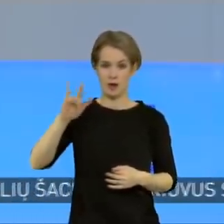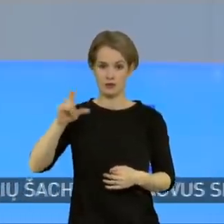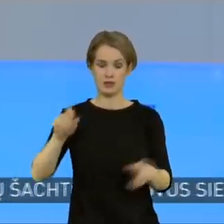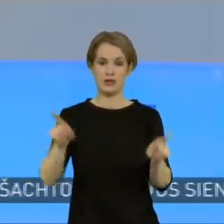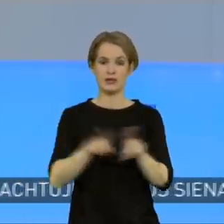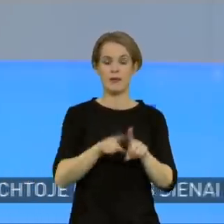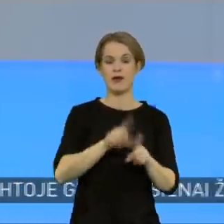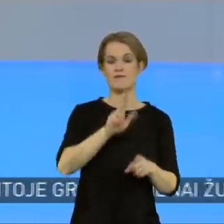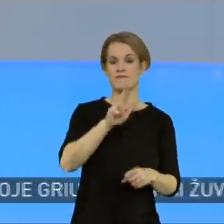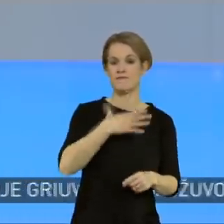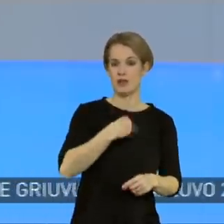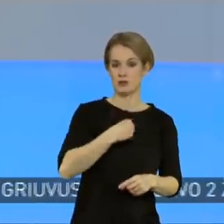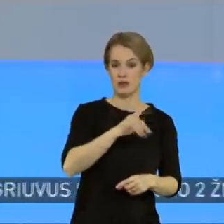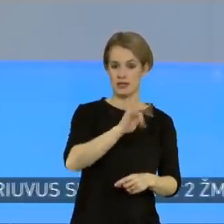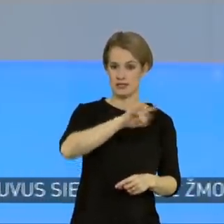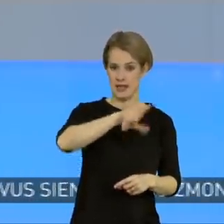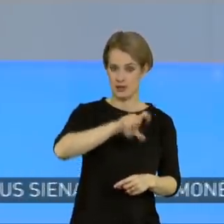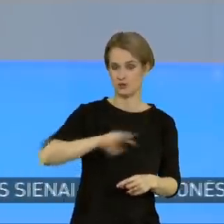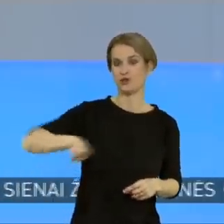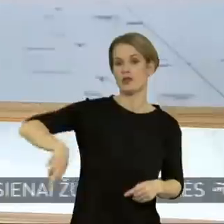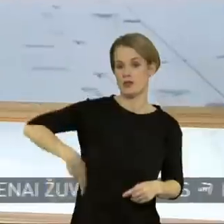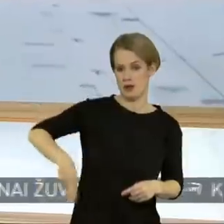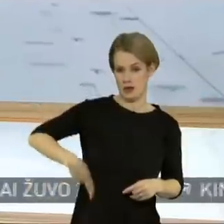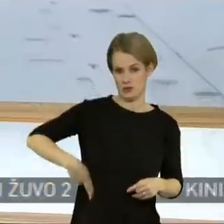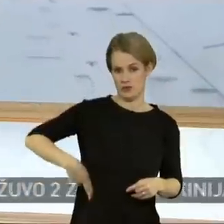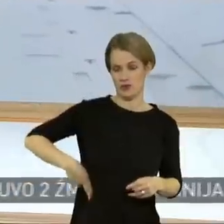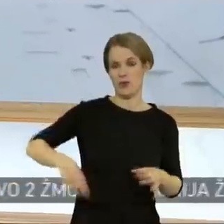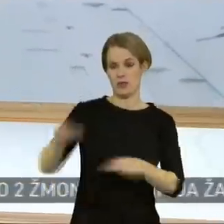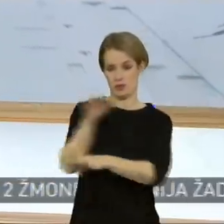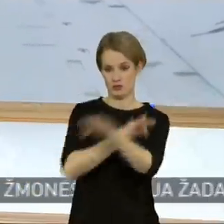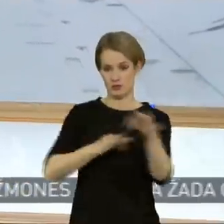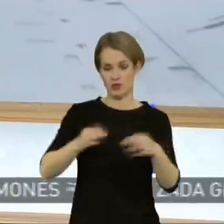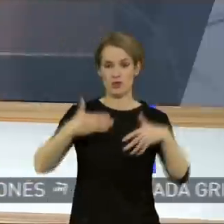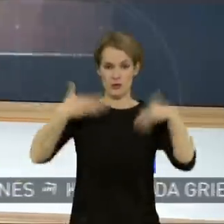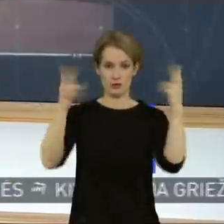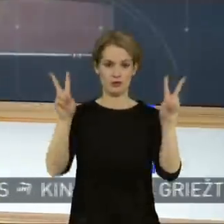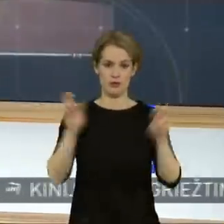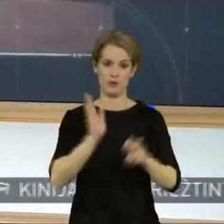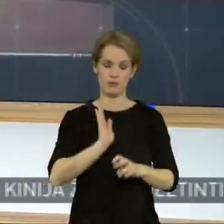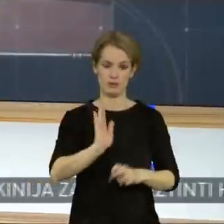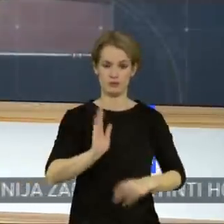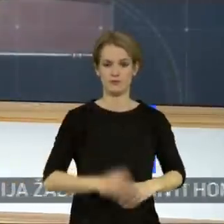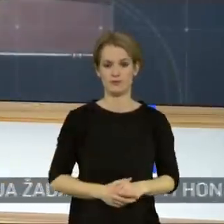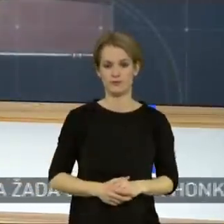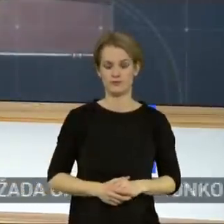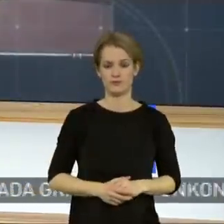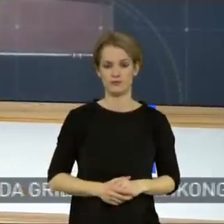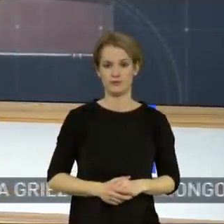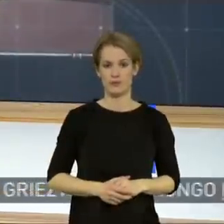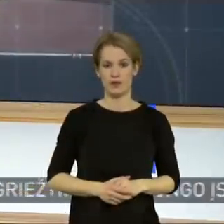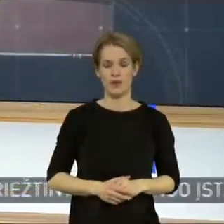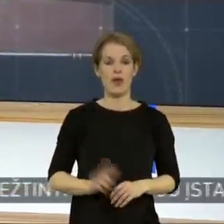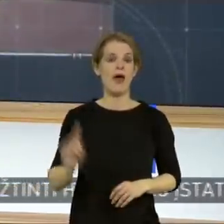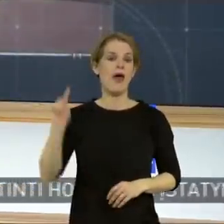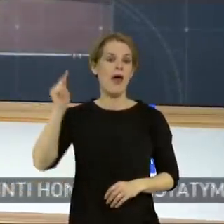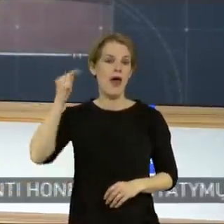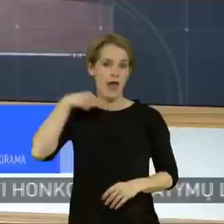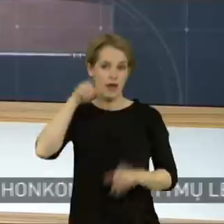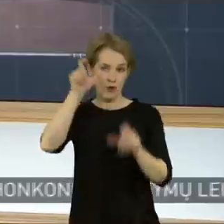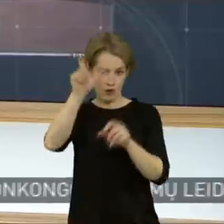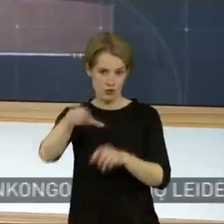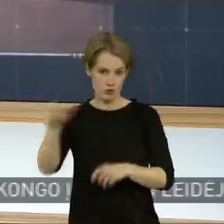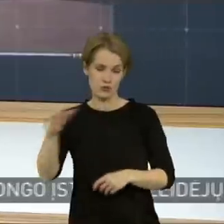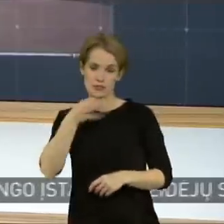licėjaus direktoriumi Sauliumi Jurkevičiumi. Ekonomistai sako, kad karantinas vyresnių žmonių padėti darbo